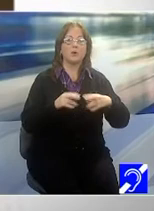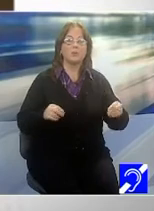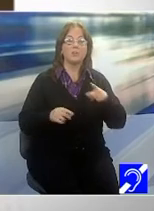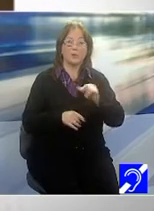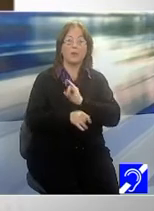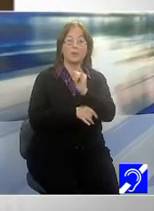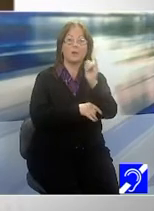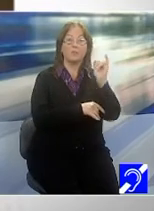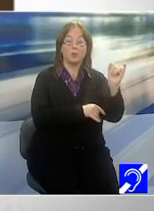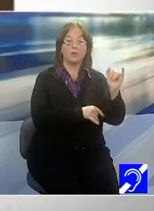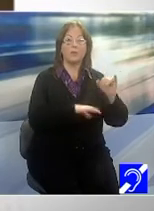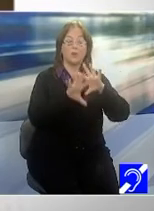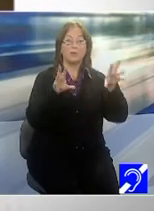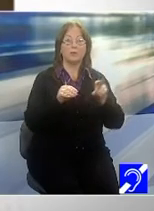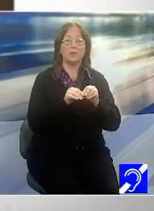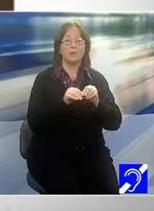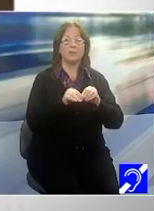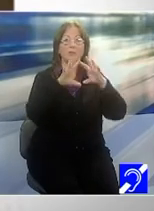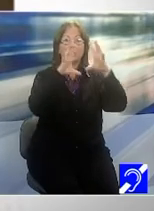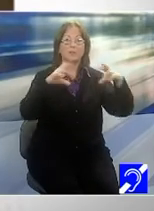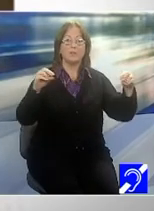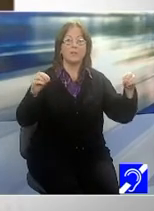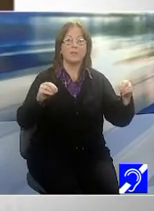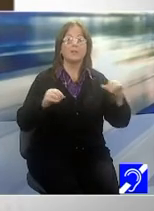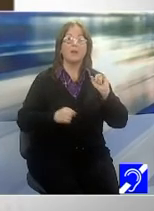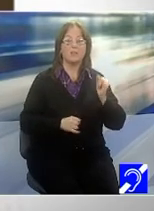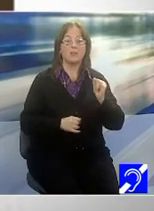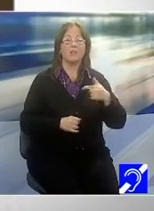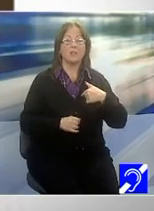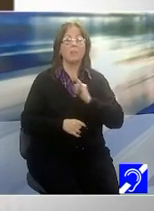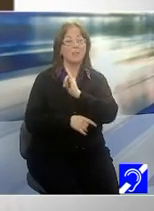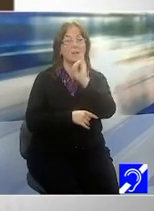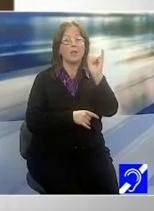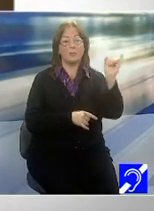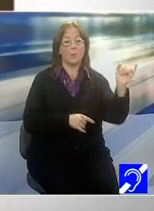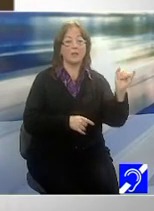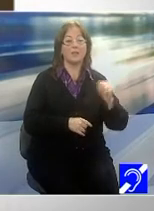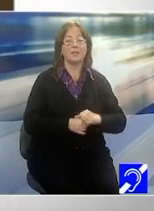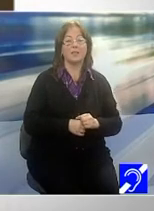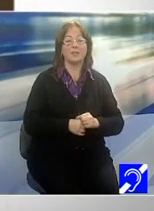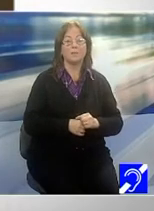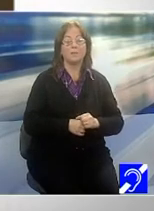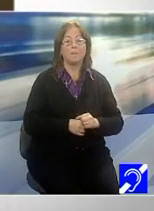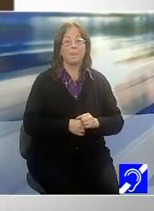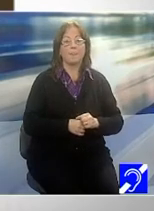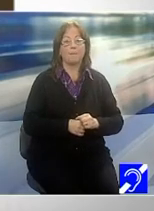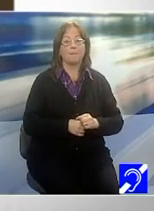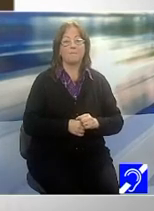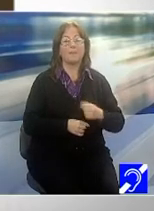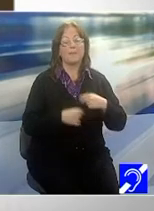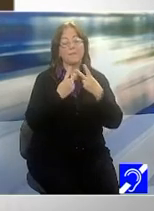țara? So no, I've traveled quite a bit. Am călătorit. I'm thrilled to be able to do that. I mean, it's such a beautiful